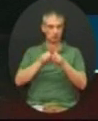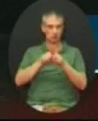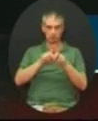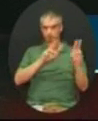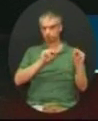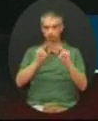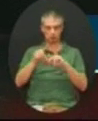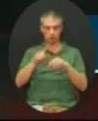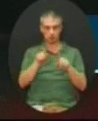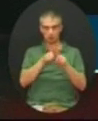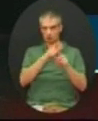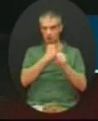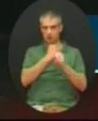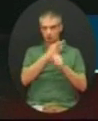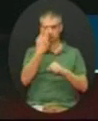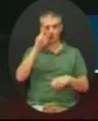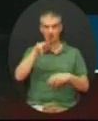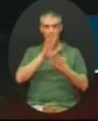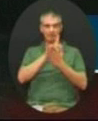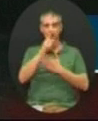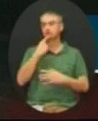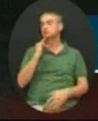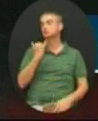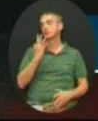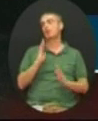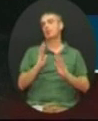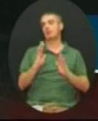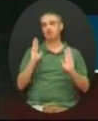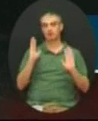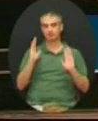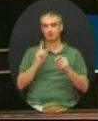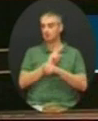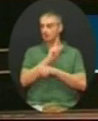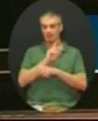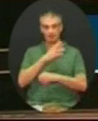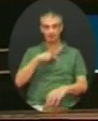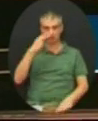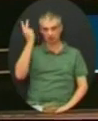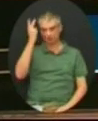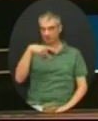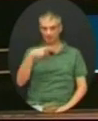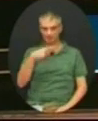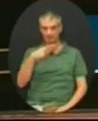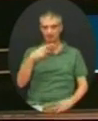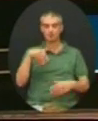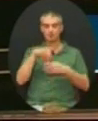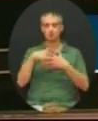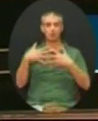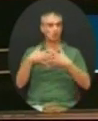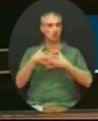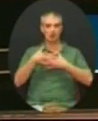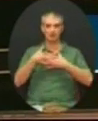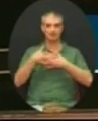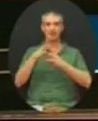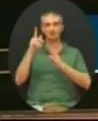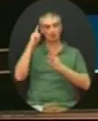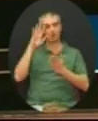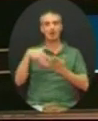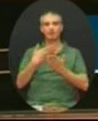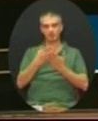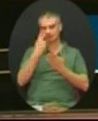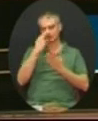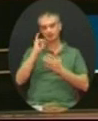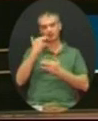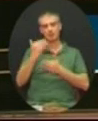מתכונת שבה זה התנהל ב-2011? כן, ככה זה הולך, ובינתיים, ממה שאני מבין, בקואליציה עדיין על אף חוות הדעת,